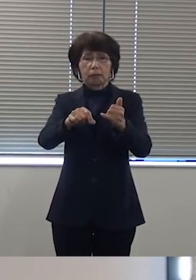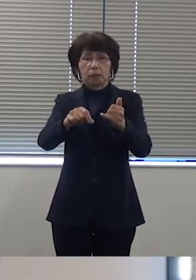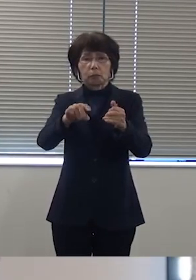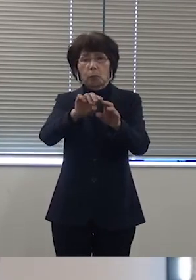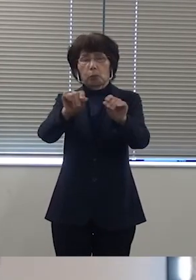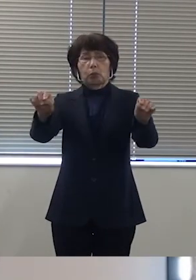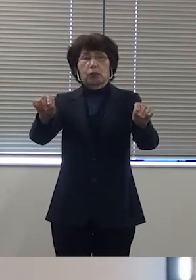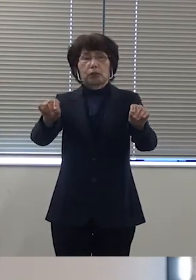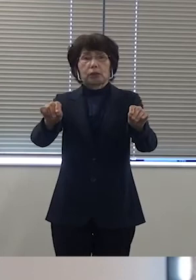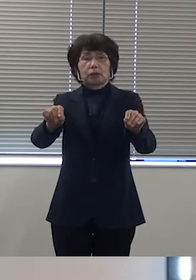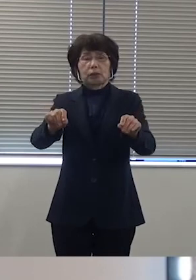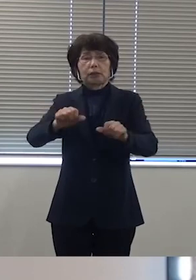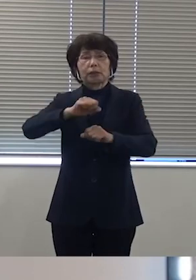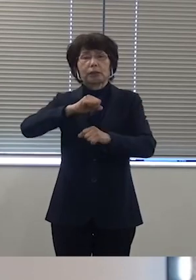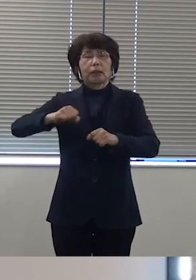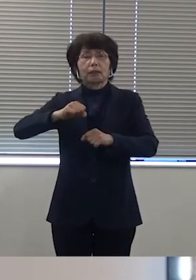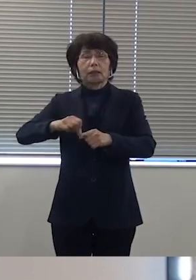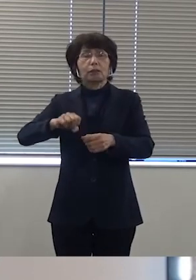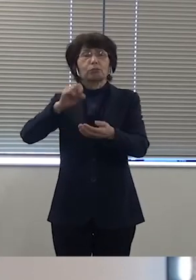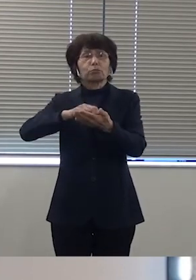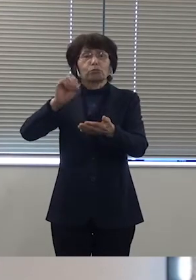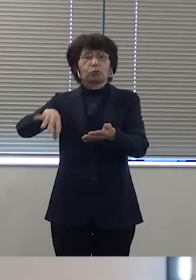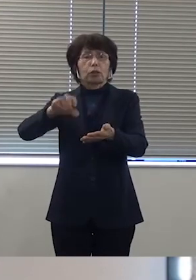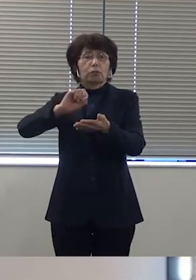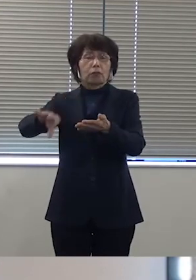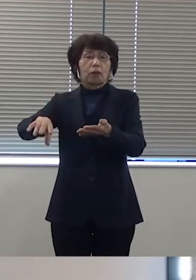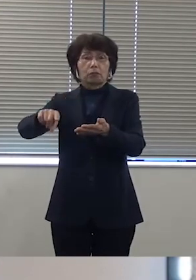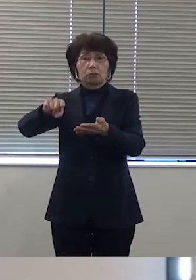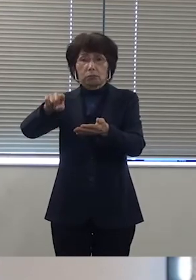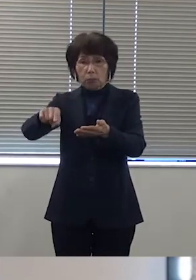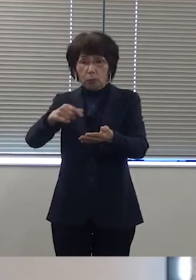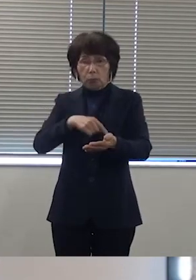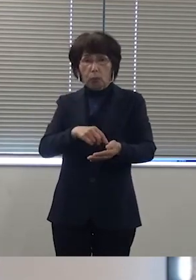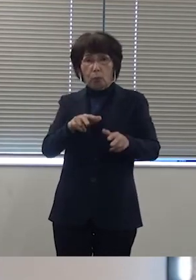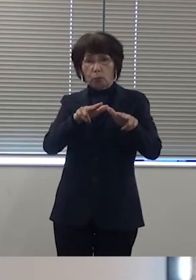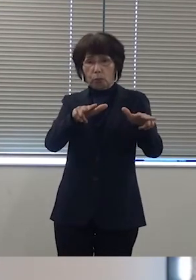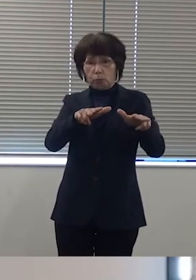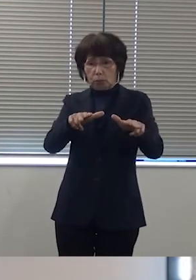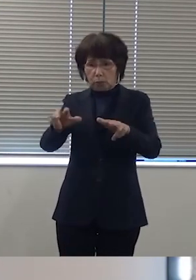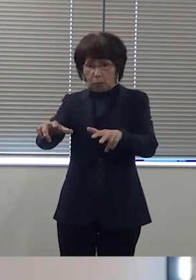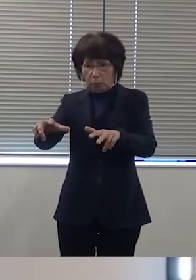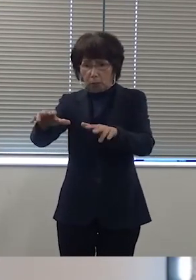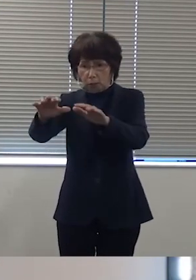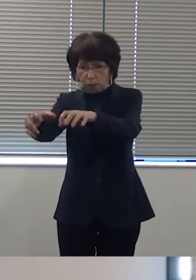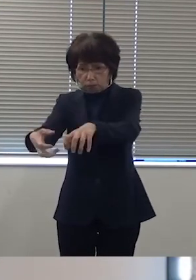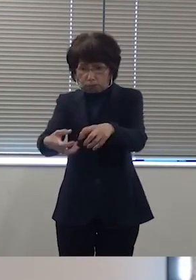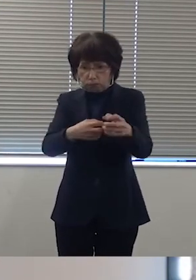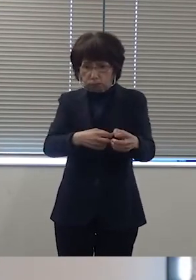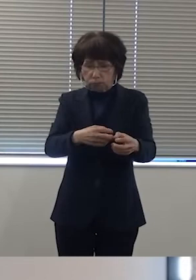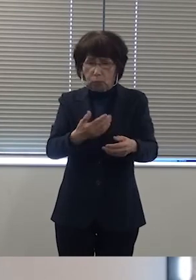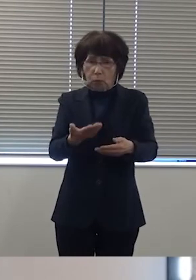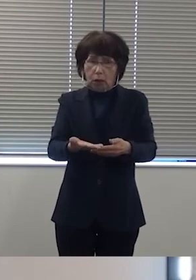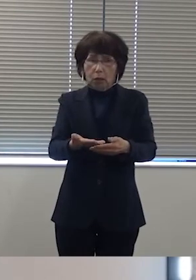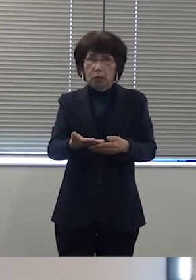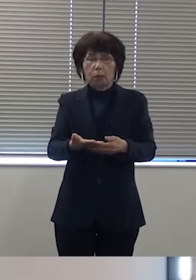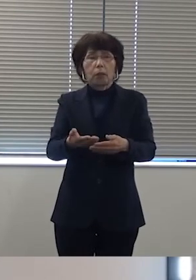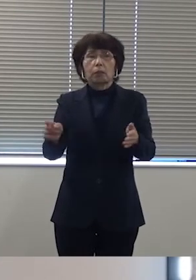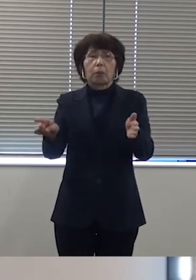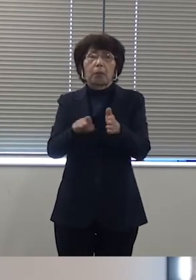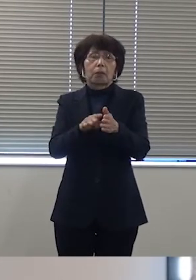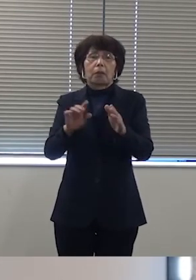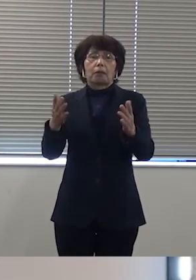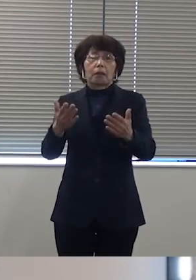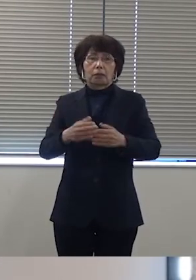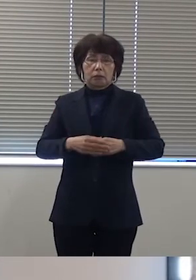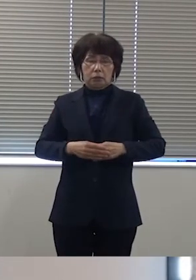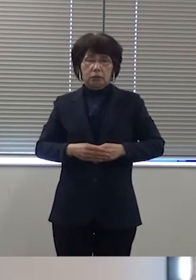あまり乗けないので、代執行ができる例えば法律の範疇というのが結構、制限があるので、